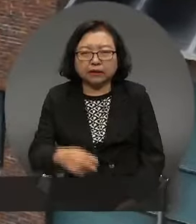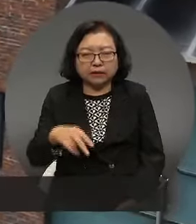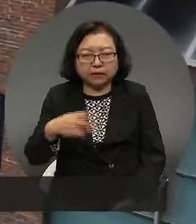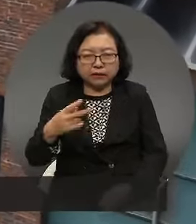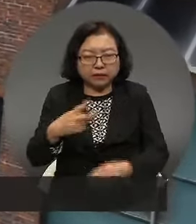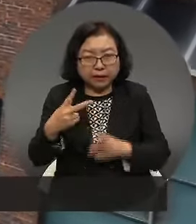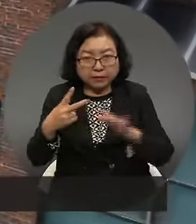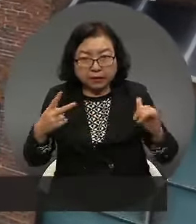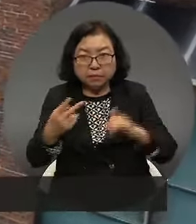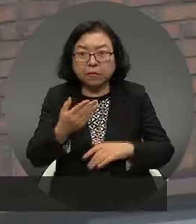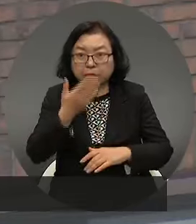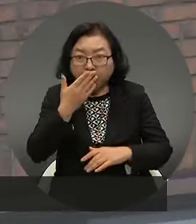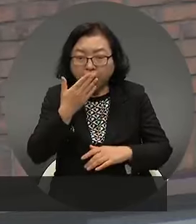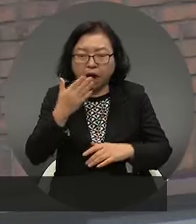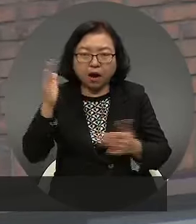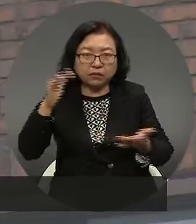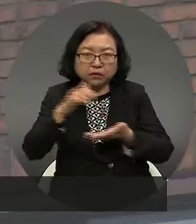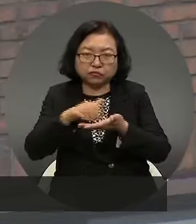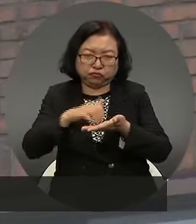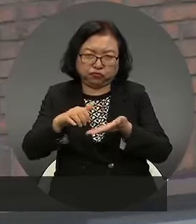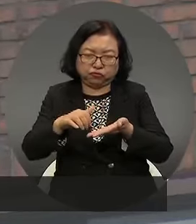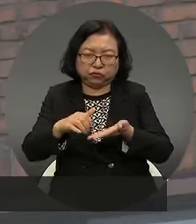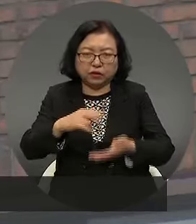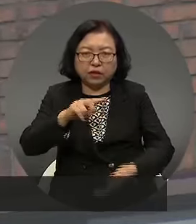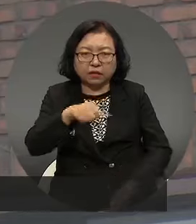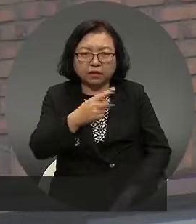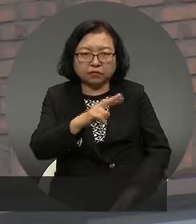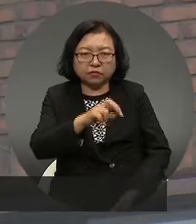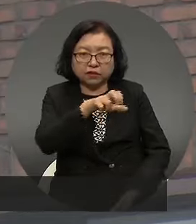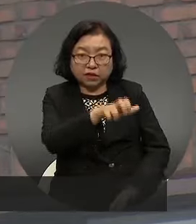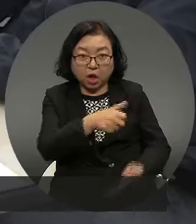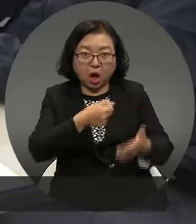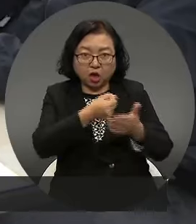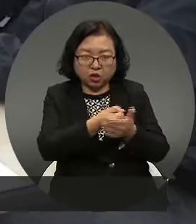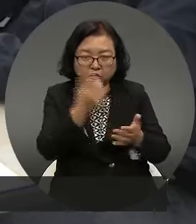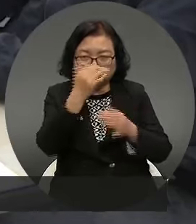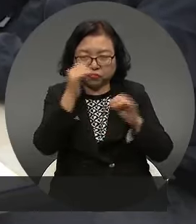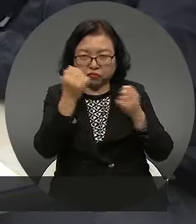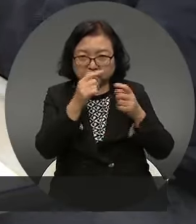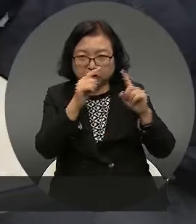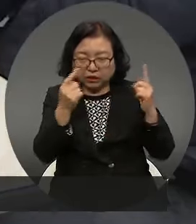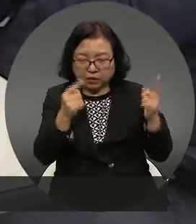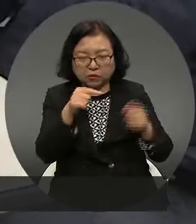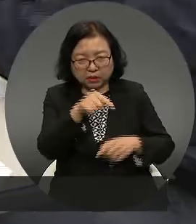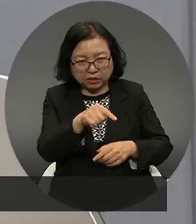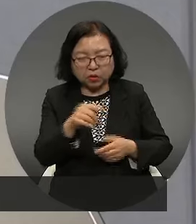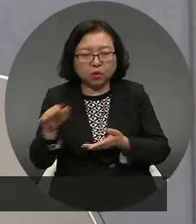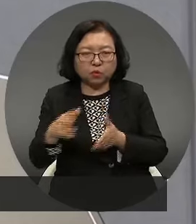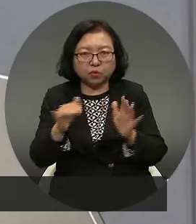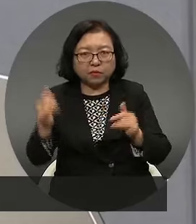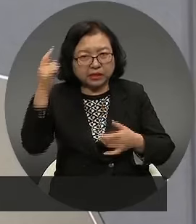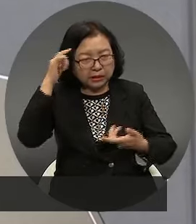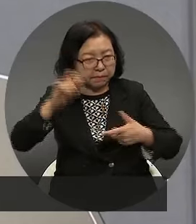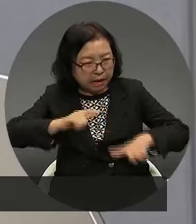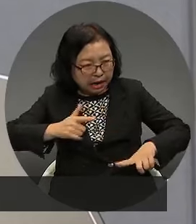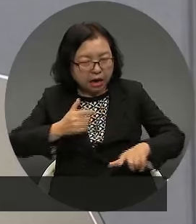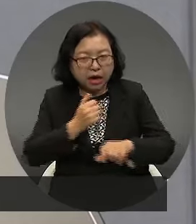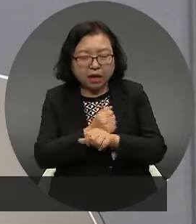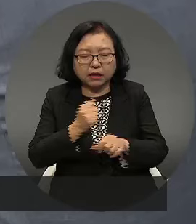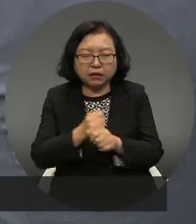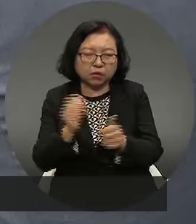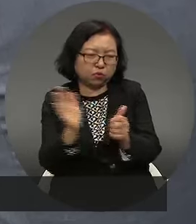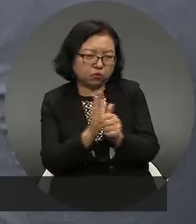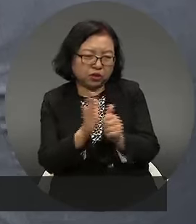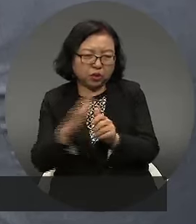200명까지 가능한 의대 정원을 125명으로 낮춘 충북대에 대해 도민 의사에 반한다며 지원 중단까지